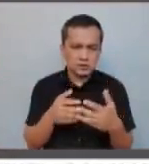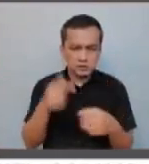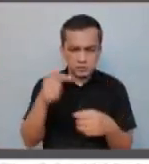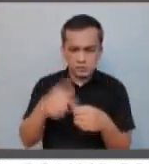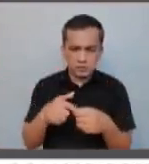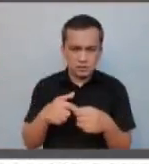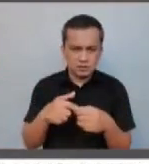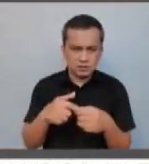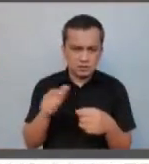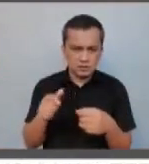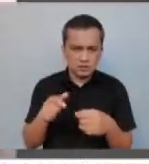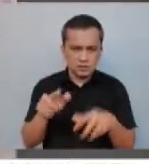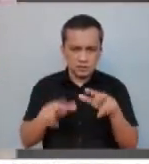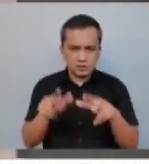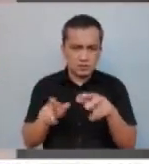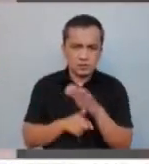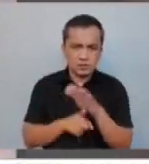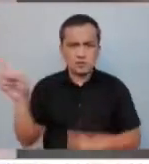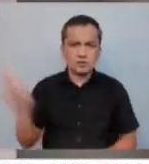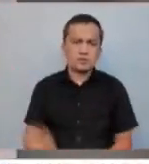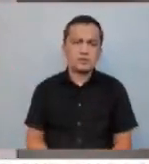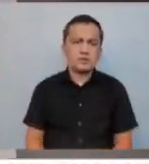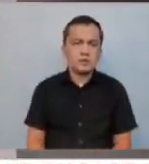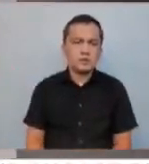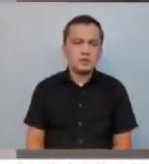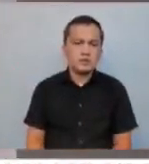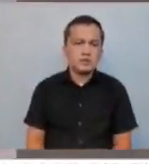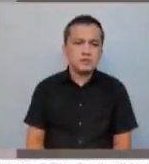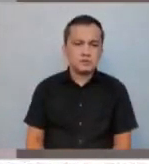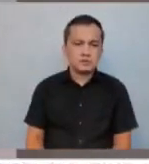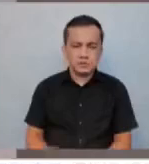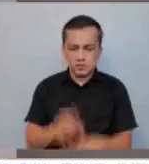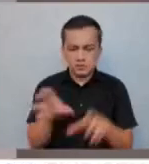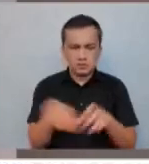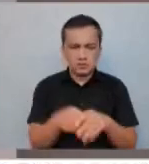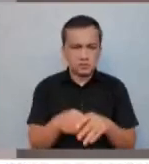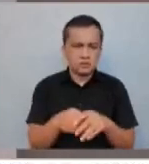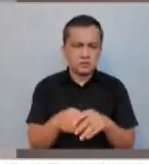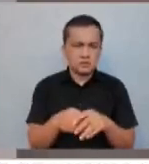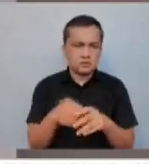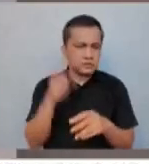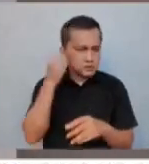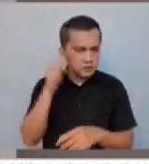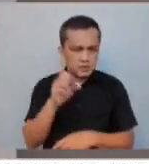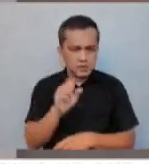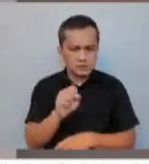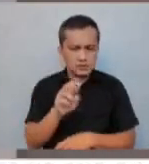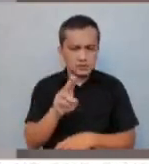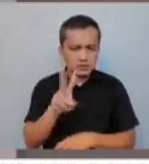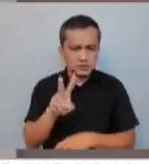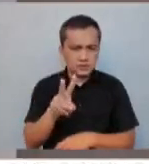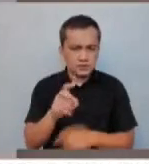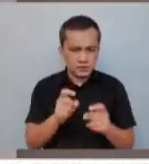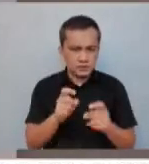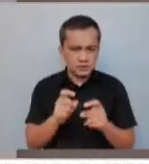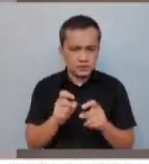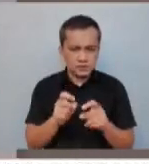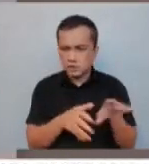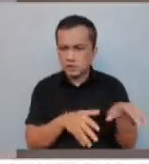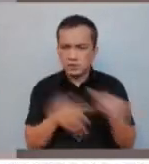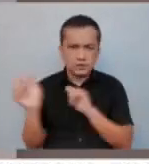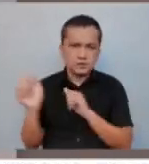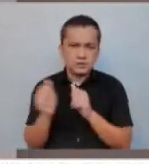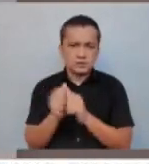ay napakaripas din ng takbo. Nang maipasok na ang biktima sa loob ng silver SUV, ay agad din itong umalis kasabay ng